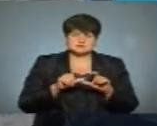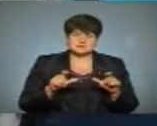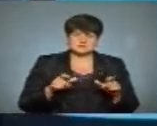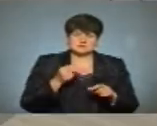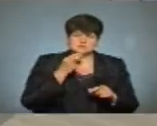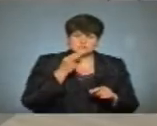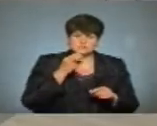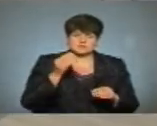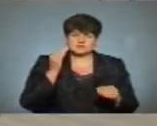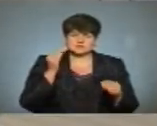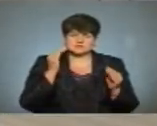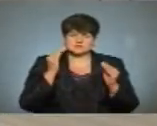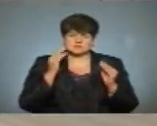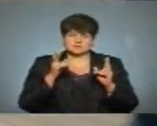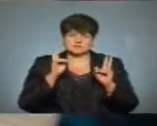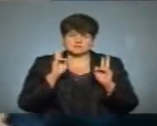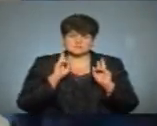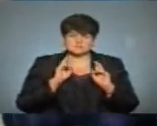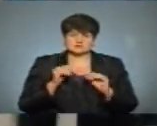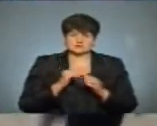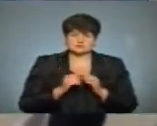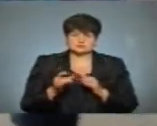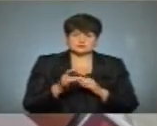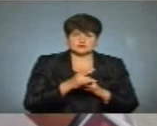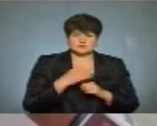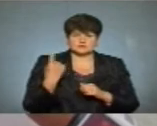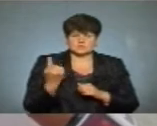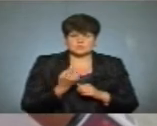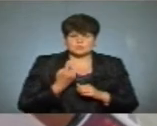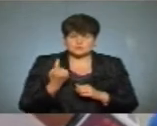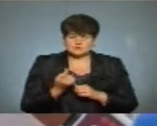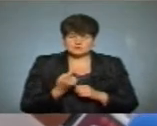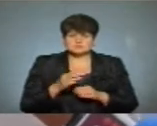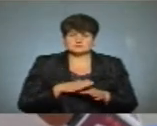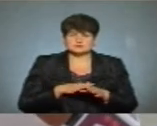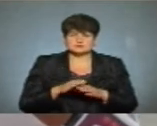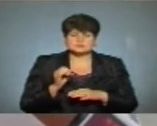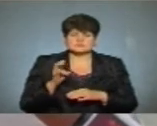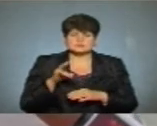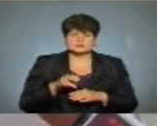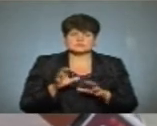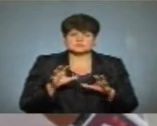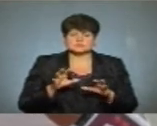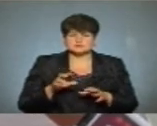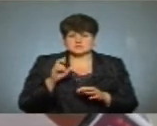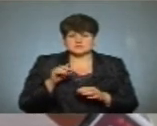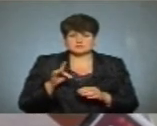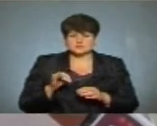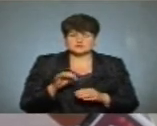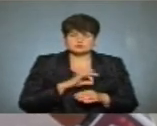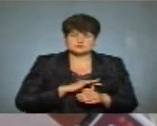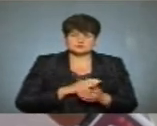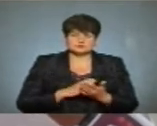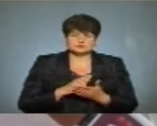салони краси в кожному районі області, розповіла начальниця відділу нагляду за дотриманням санітарного законодавства Держпродспоживслужби